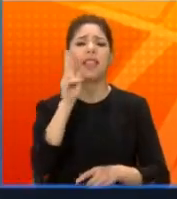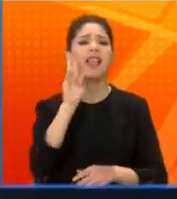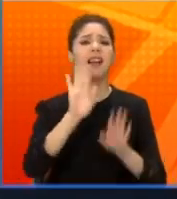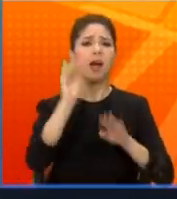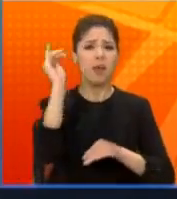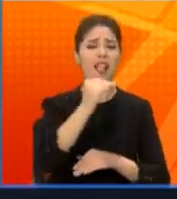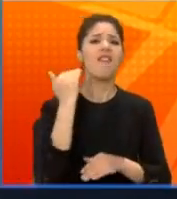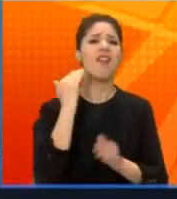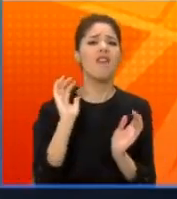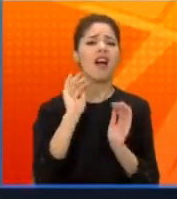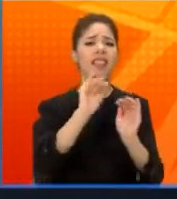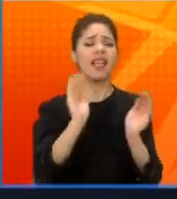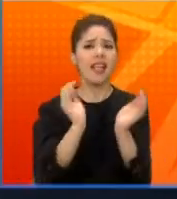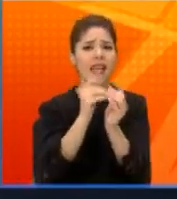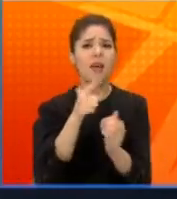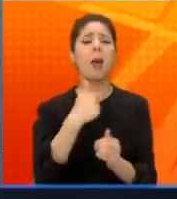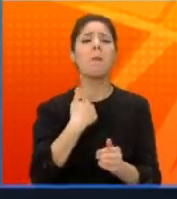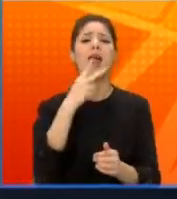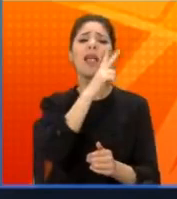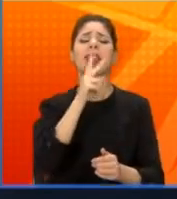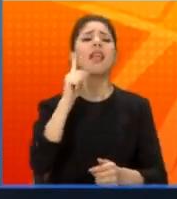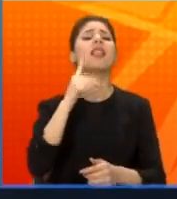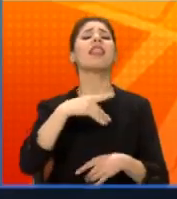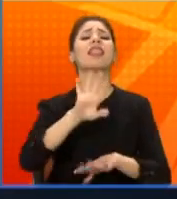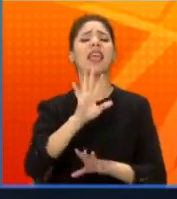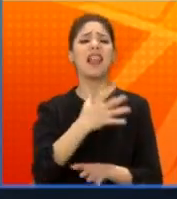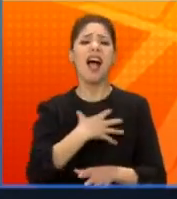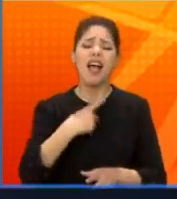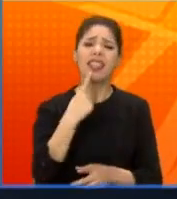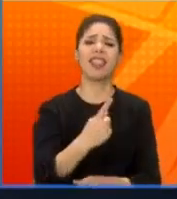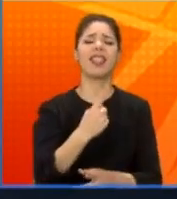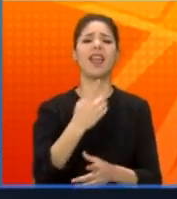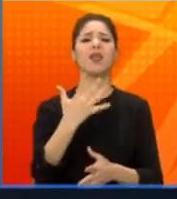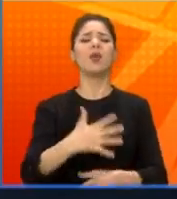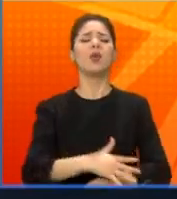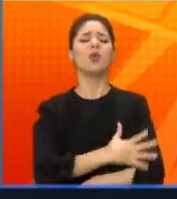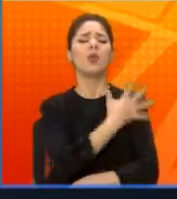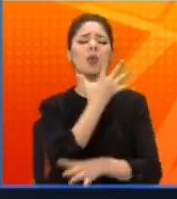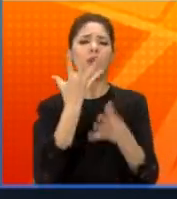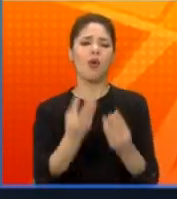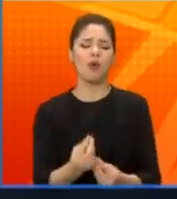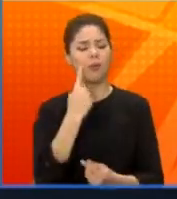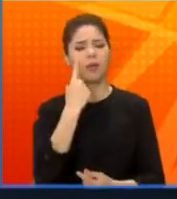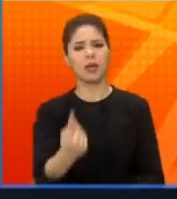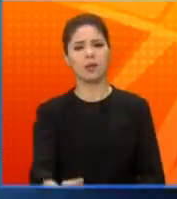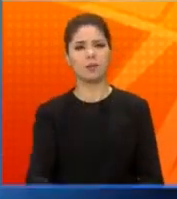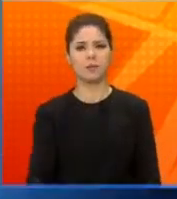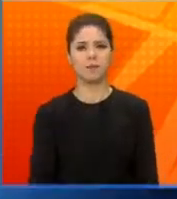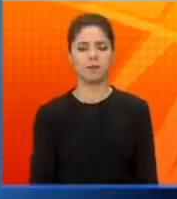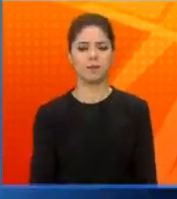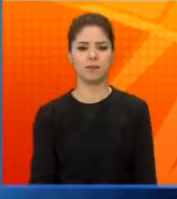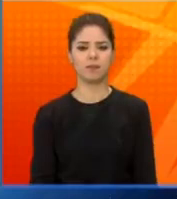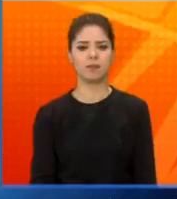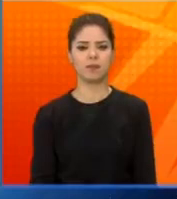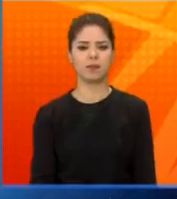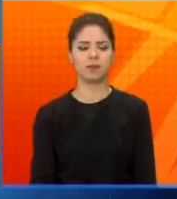gelen vefa destek ekibine "Bana teyze değil, anne deyin" dedi. Duygulu yüklü anlar yaşandı. Nasılsın, iyi